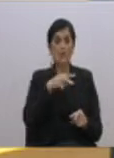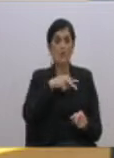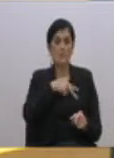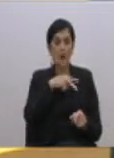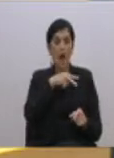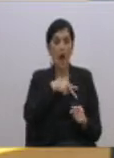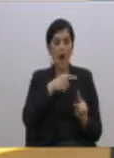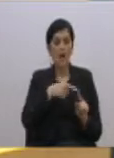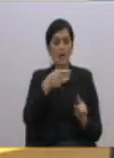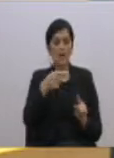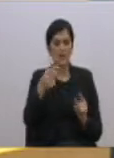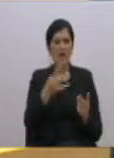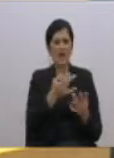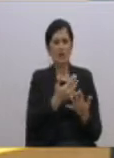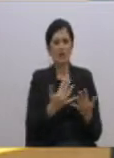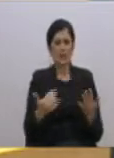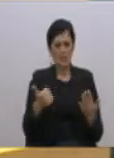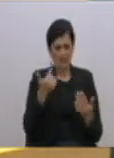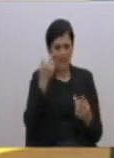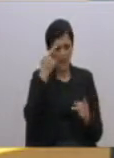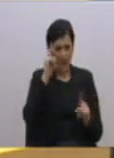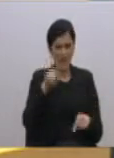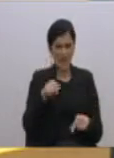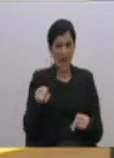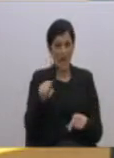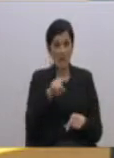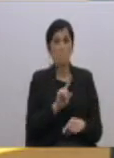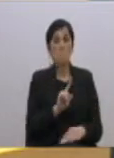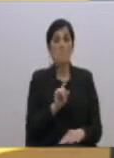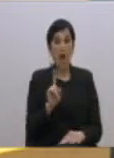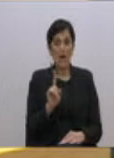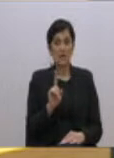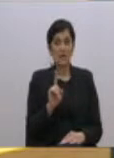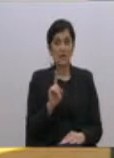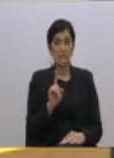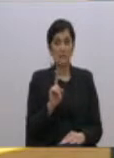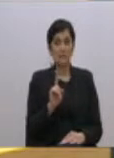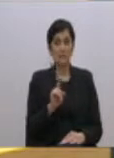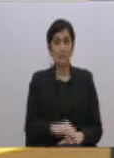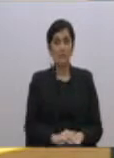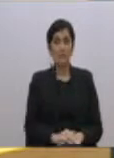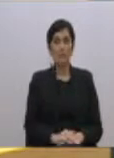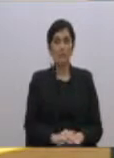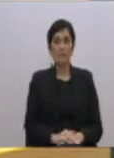ასე შემდეგ და ასე შემდეგ ეს თქვენ ყველამ კარგად იცით. Მაგრამ